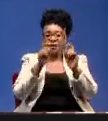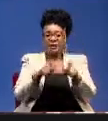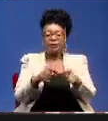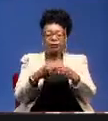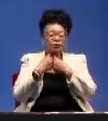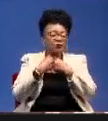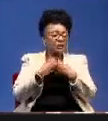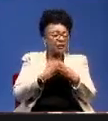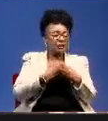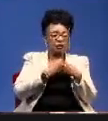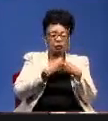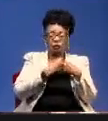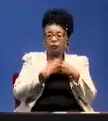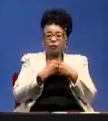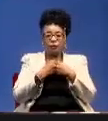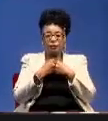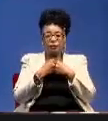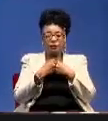struggle